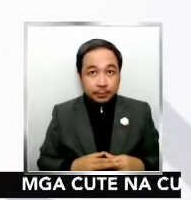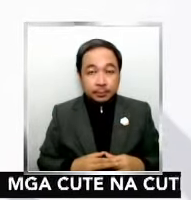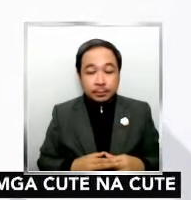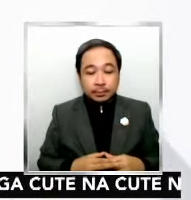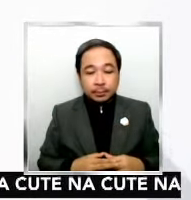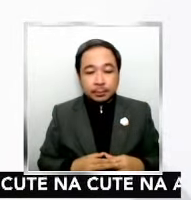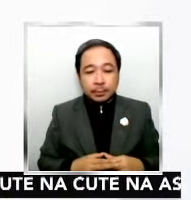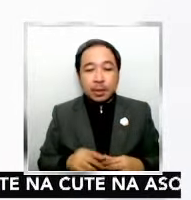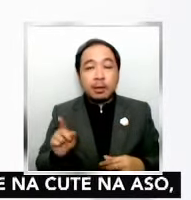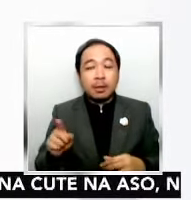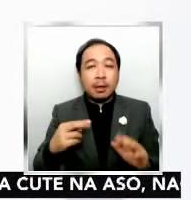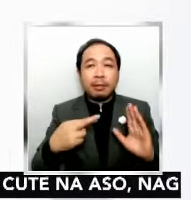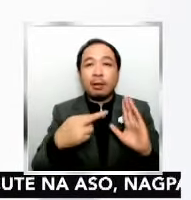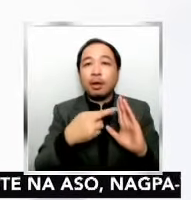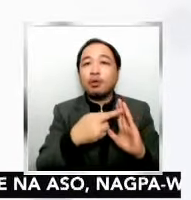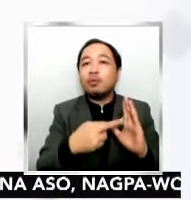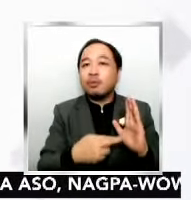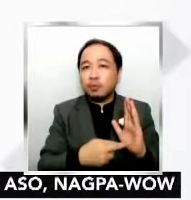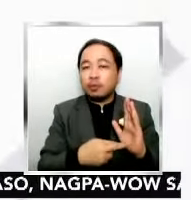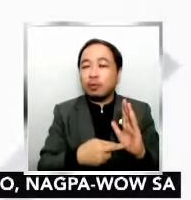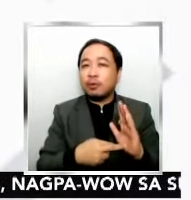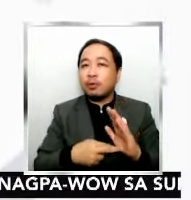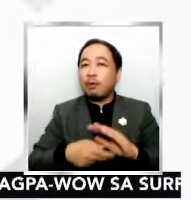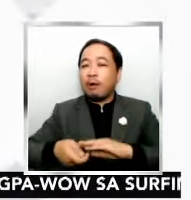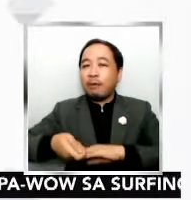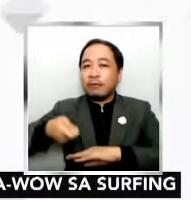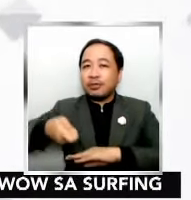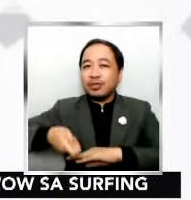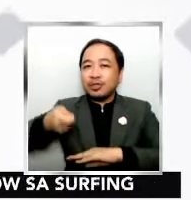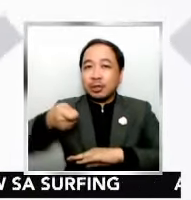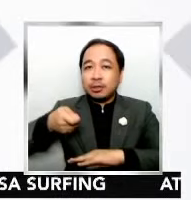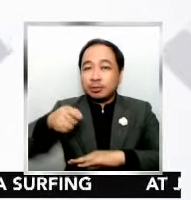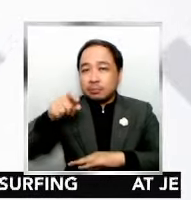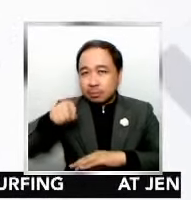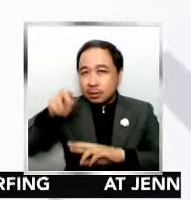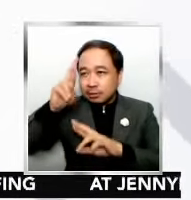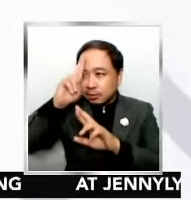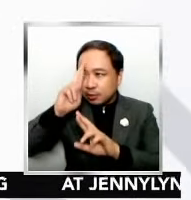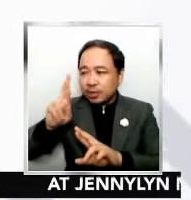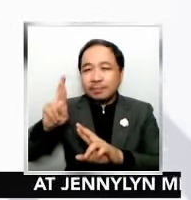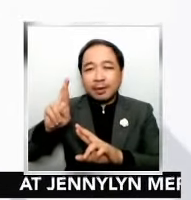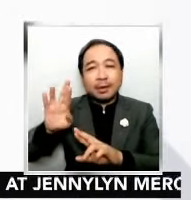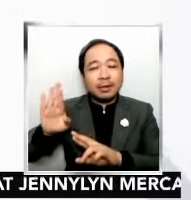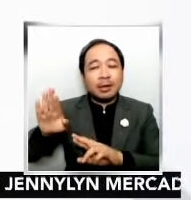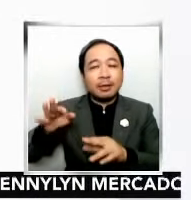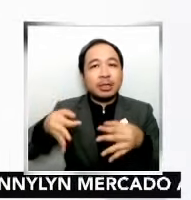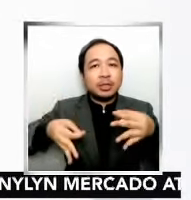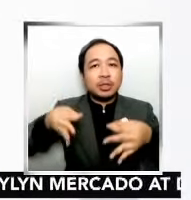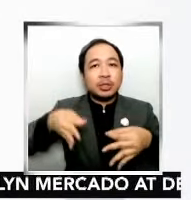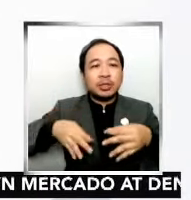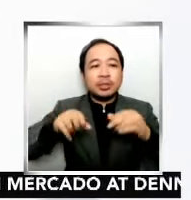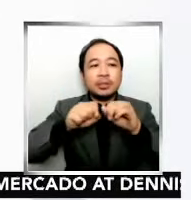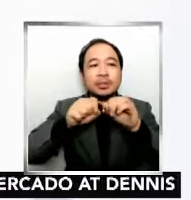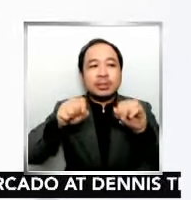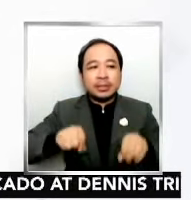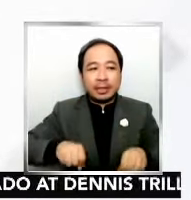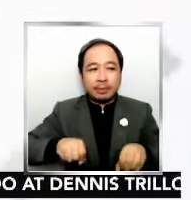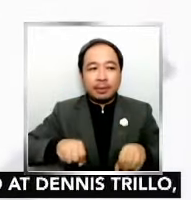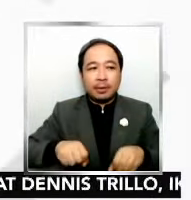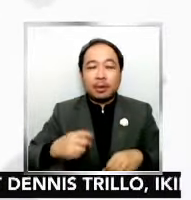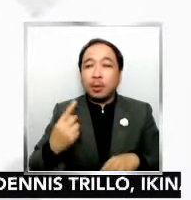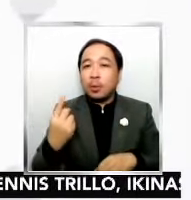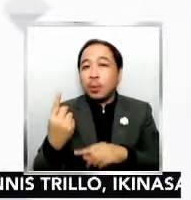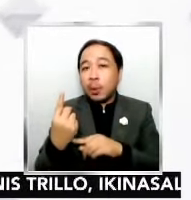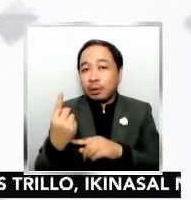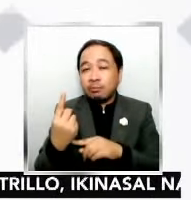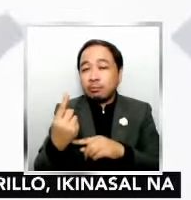husgado. We have to respect that. No? We have to respect the judicial system. One of the remedies dyan is pansamantala,